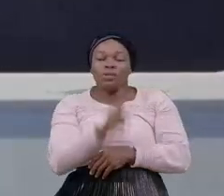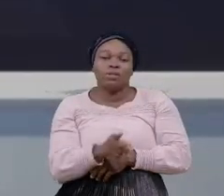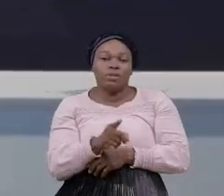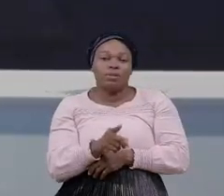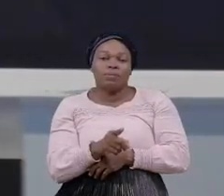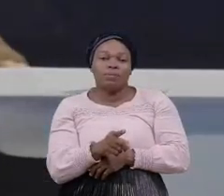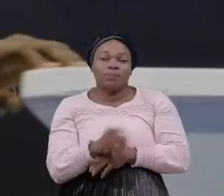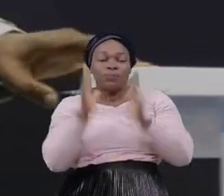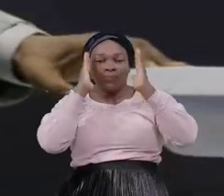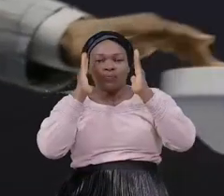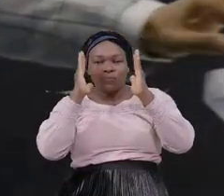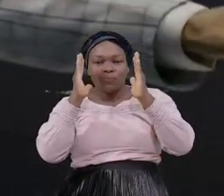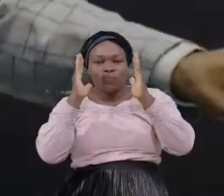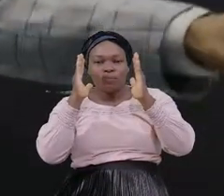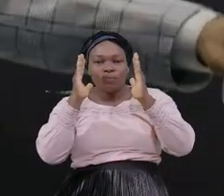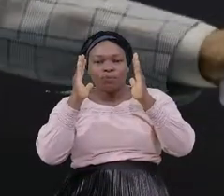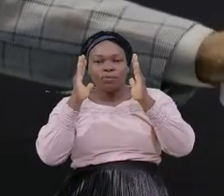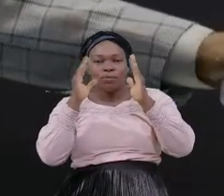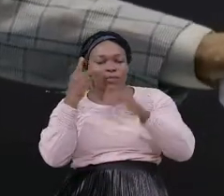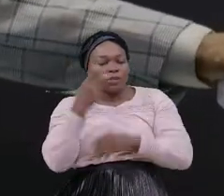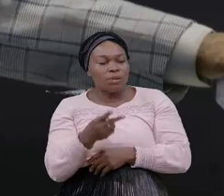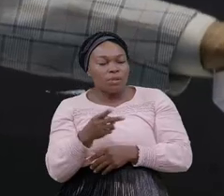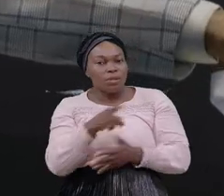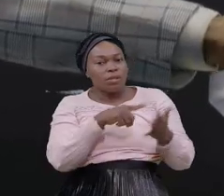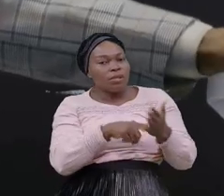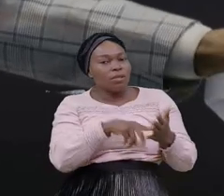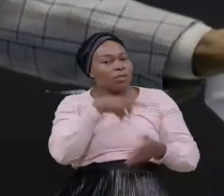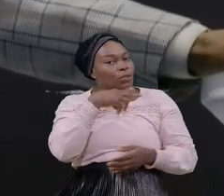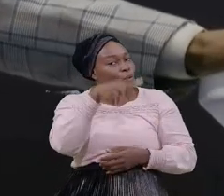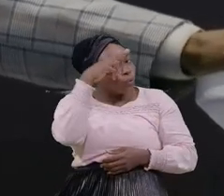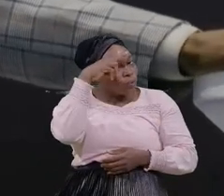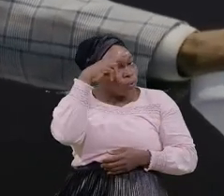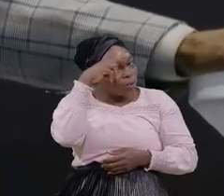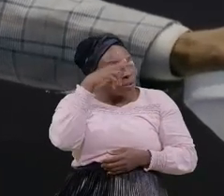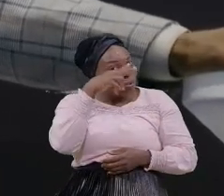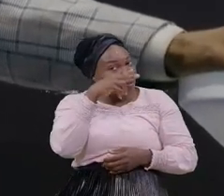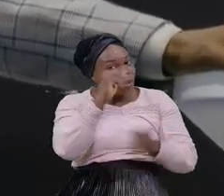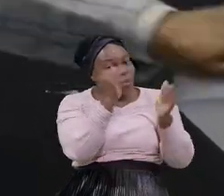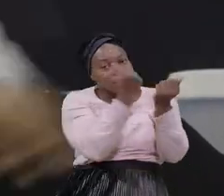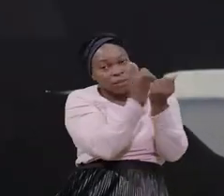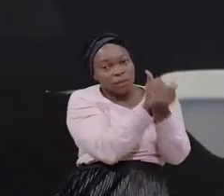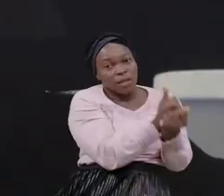ici. Regardez cette chèvre qui est attachée.